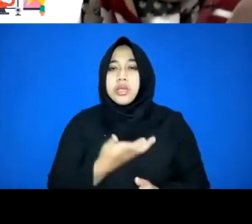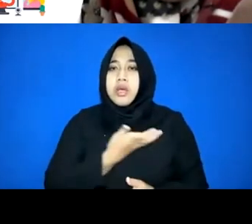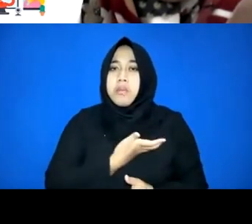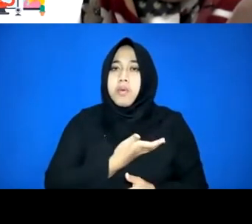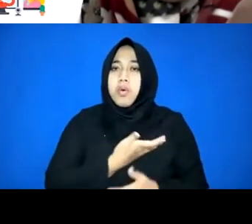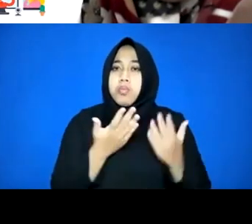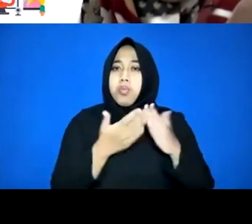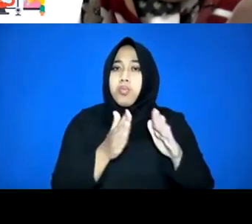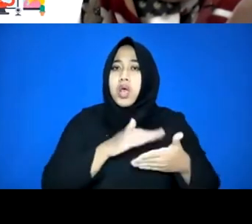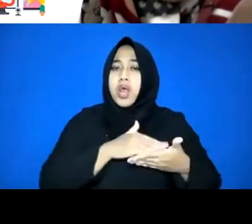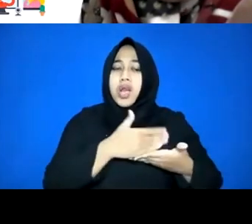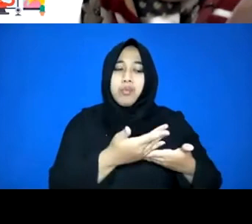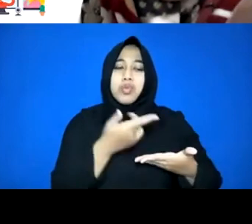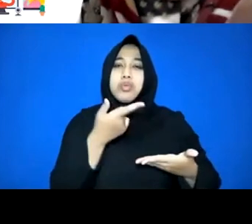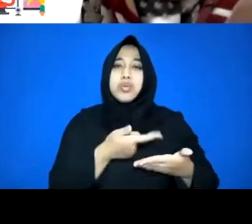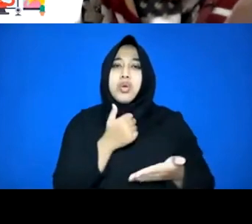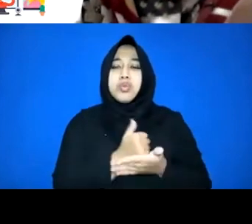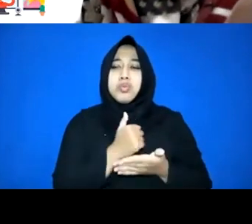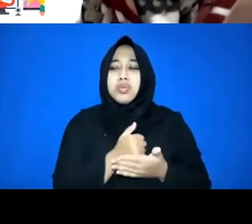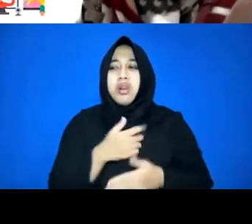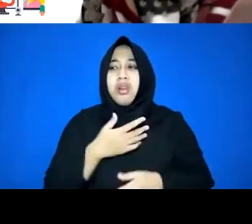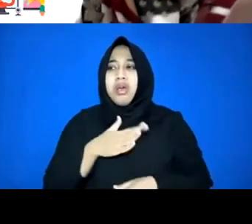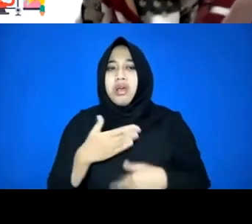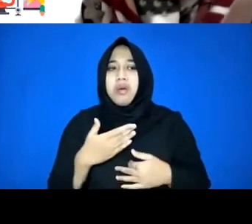membuka laptop itu yang kadang itu